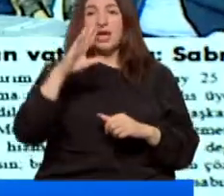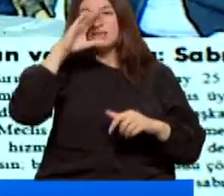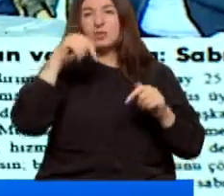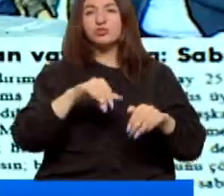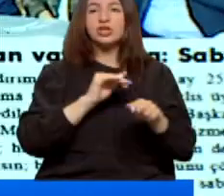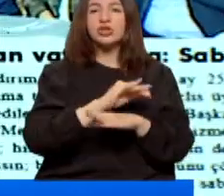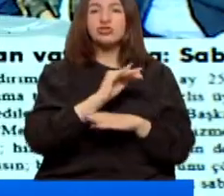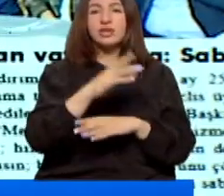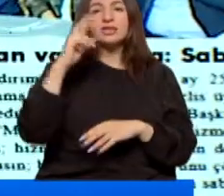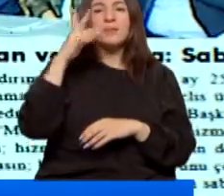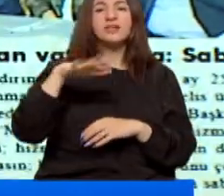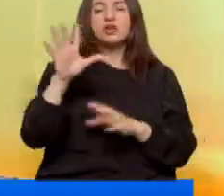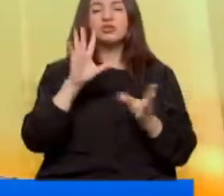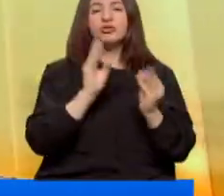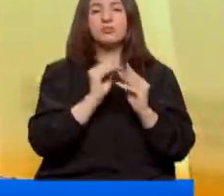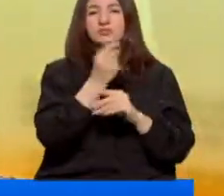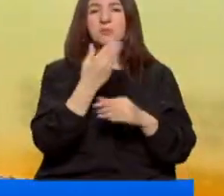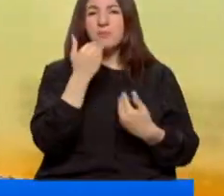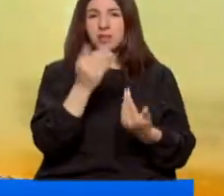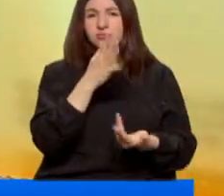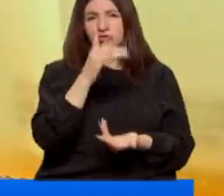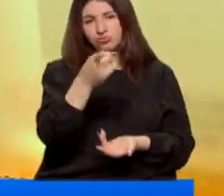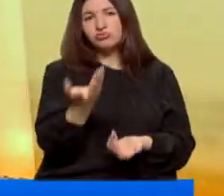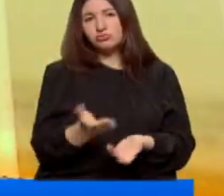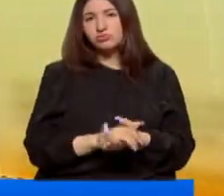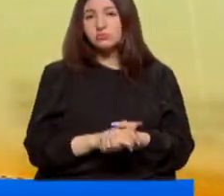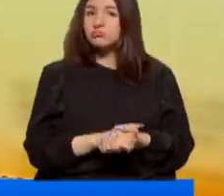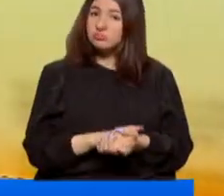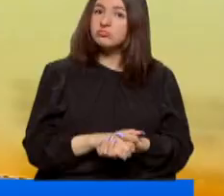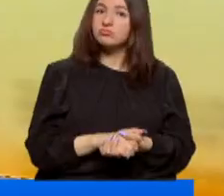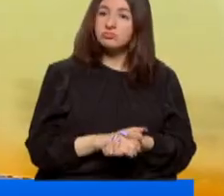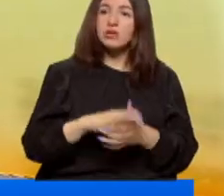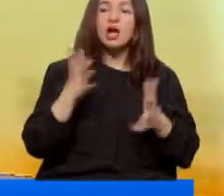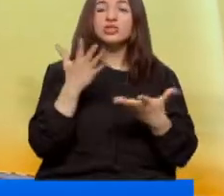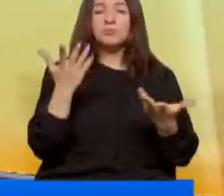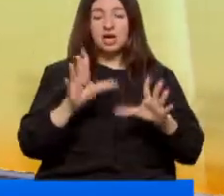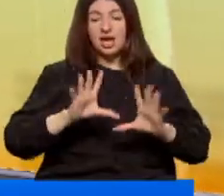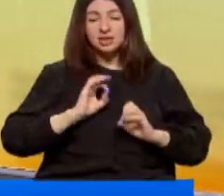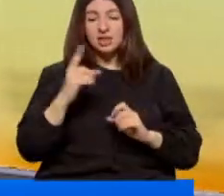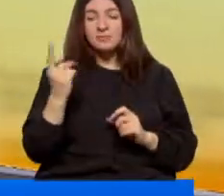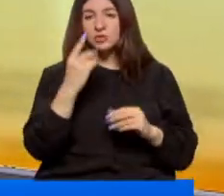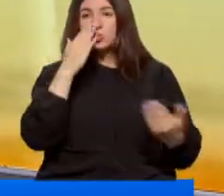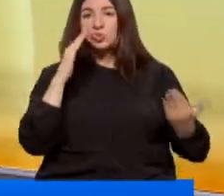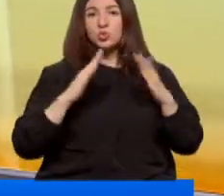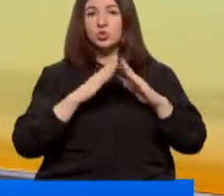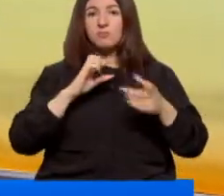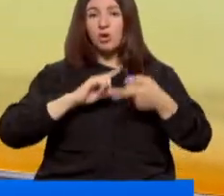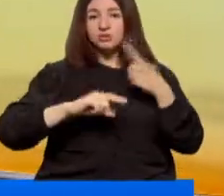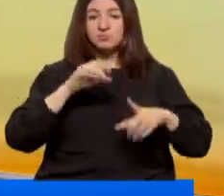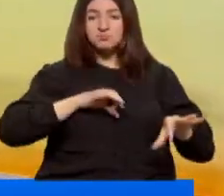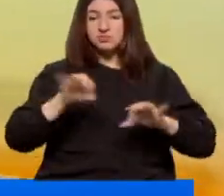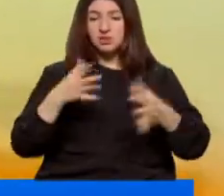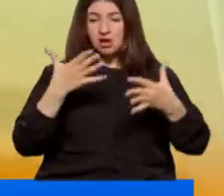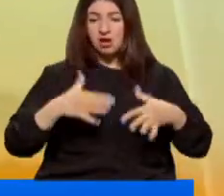İstanbul'da yaşayan yabancıların sayısını da aktarmıştı biliyorsunuz. Ya acaba etkili bir uyum politikası ve